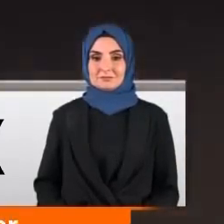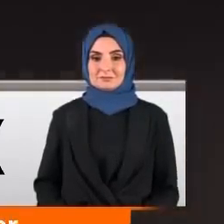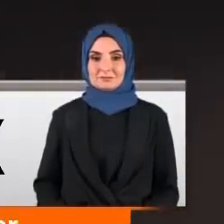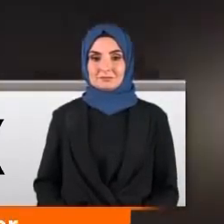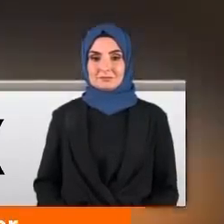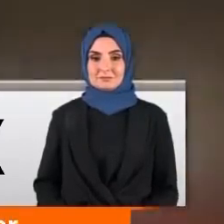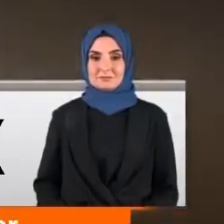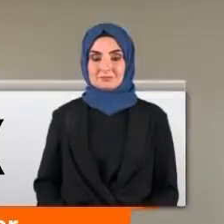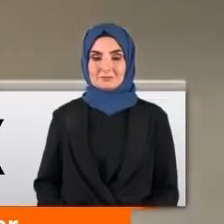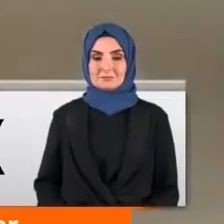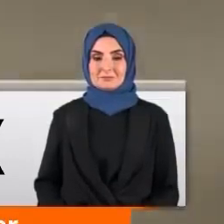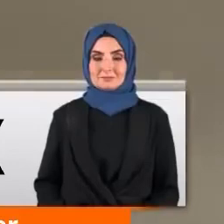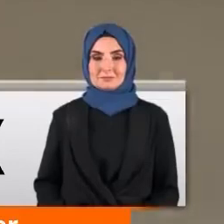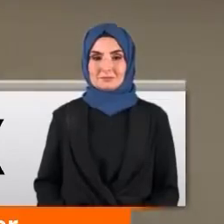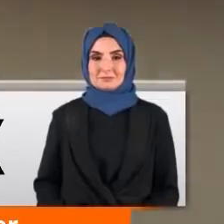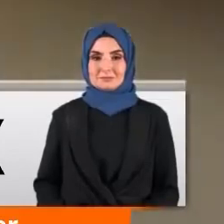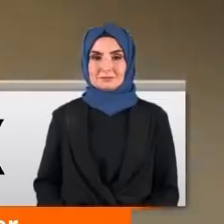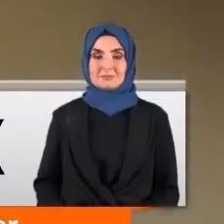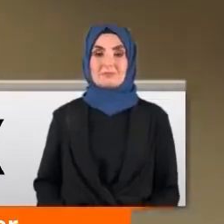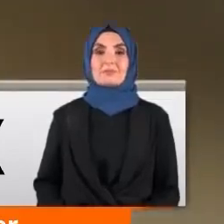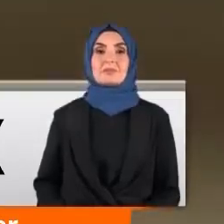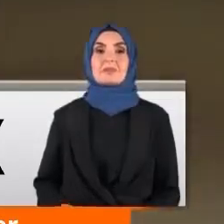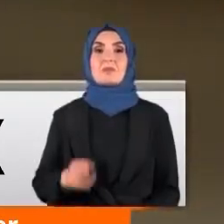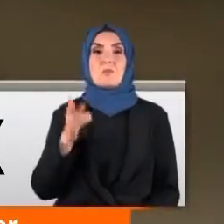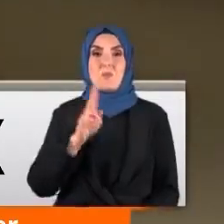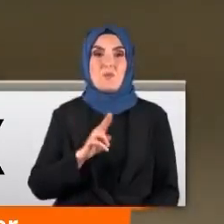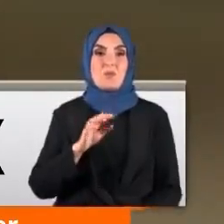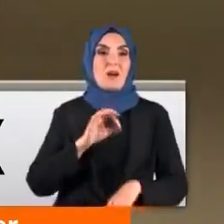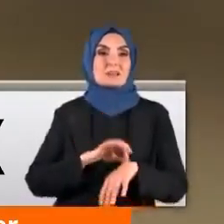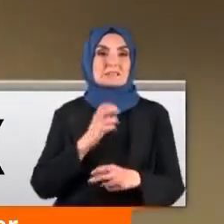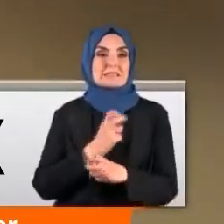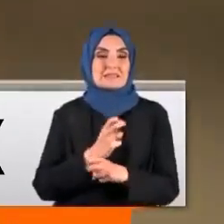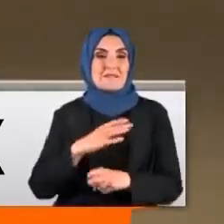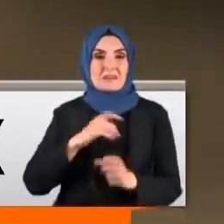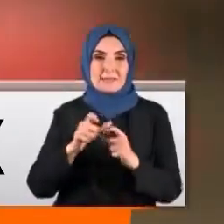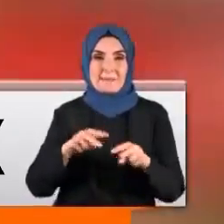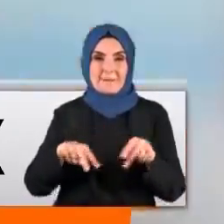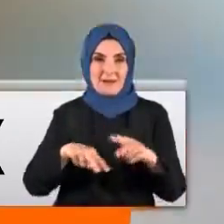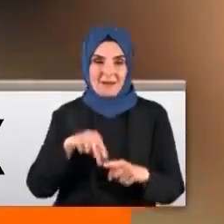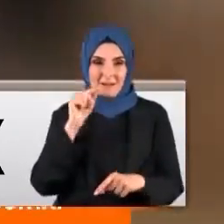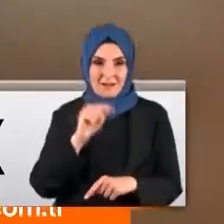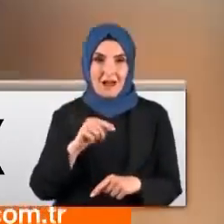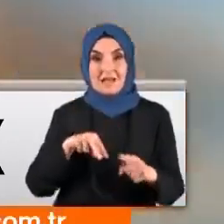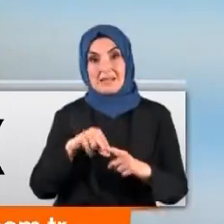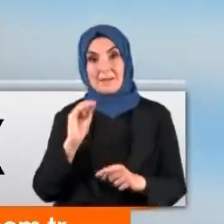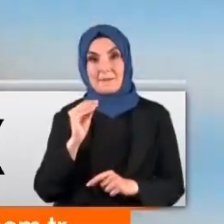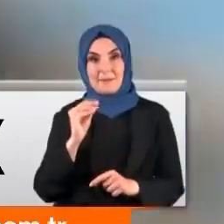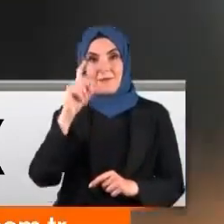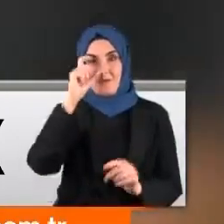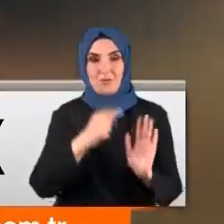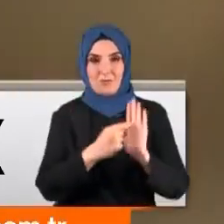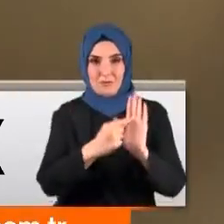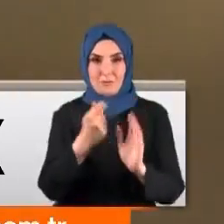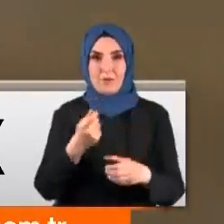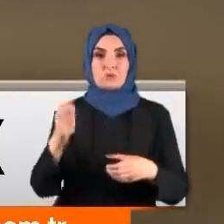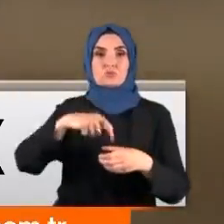nedir? Ben babasının ismini bilmiyorum. Elinde ölümcül SMA hastası Asenat bebeğin fotoğrafı olan kumbarayla yollara düştü. İstiklal Caddesi'nde